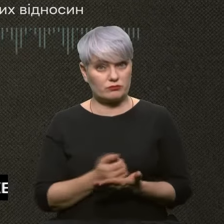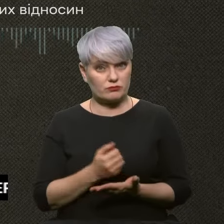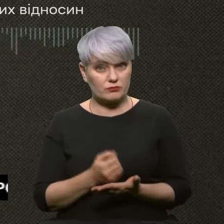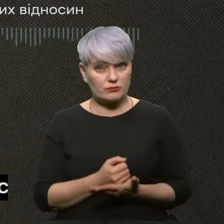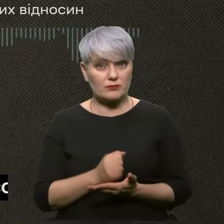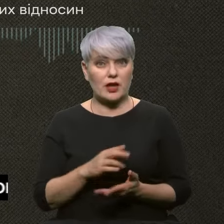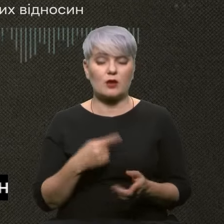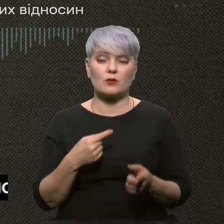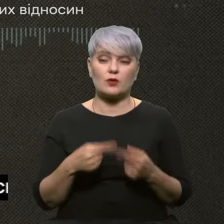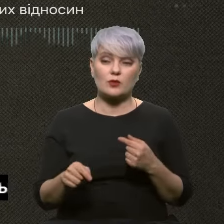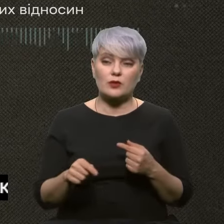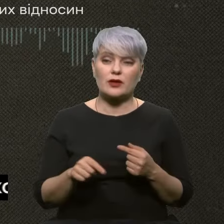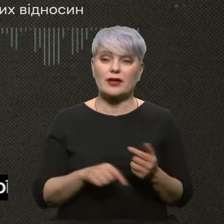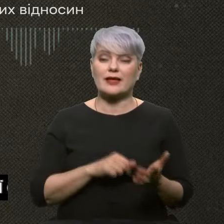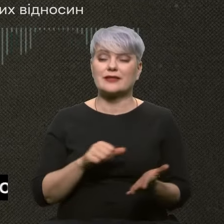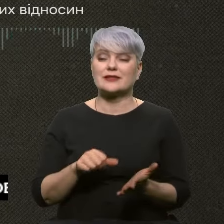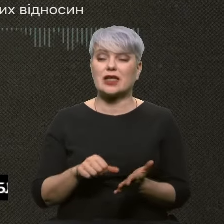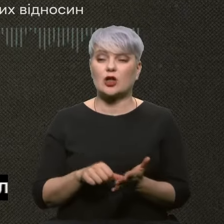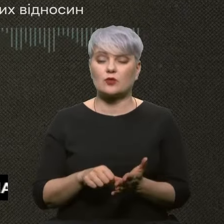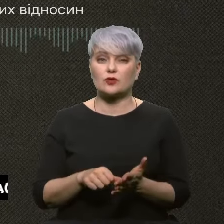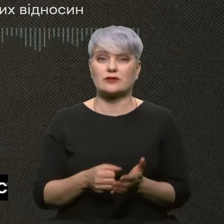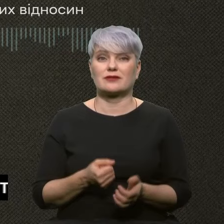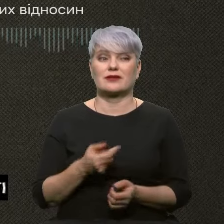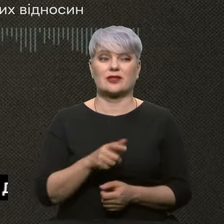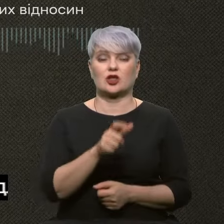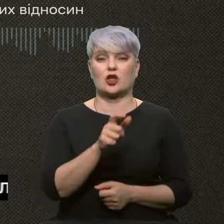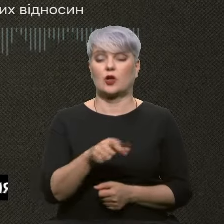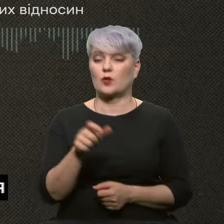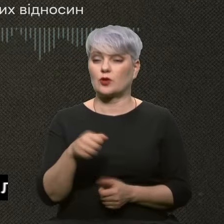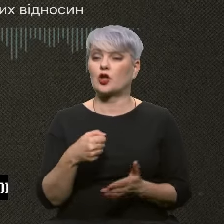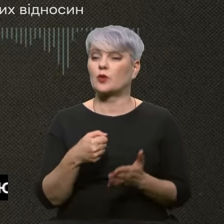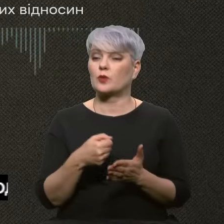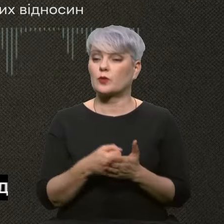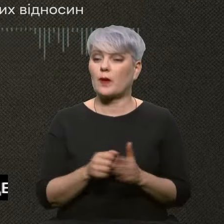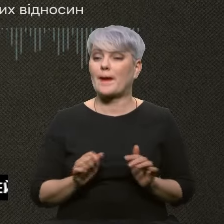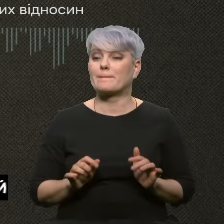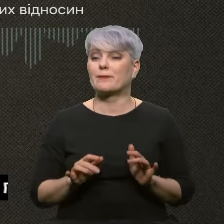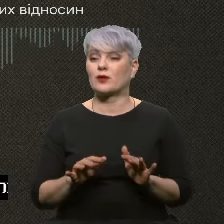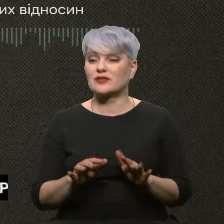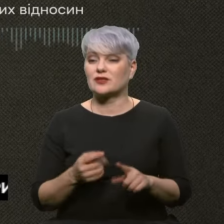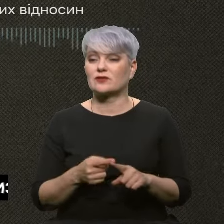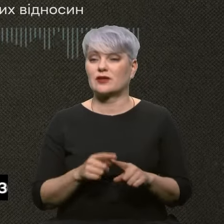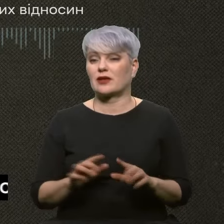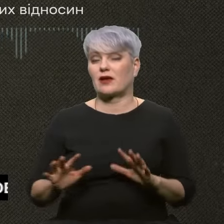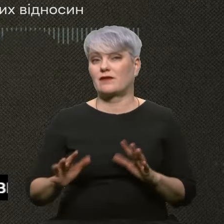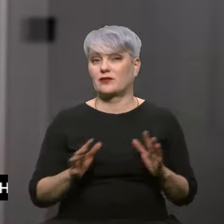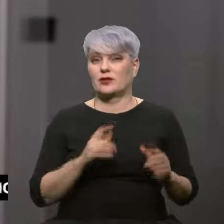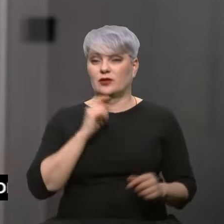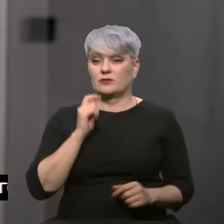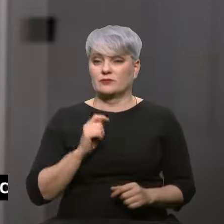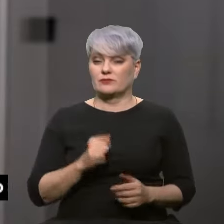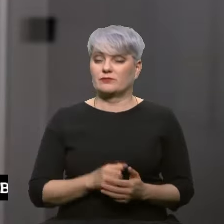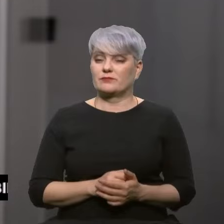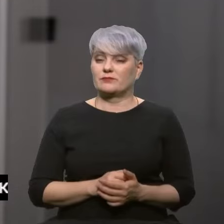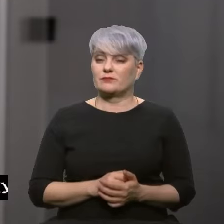залученість певної кількості людей для тих до тих процесів, котрі відбуваються в Україні. Це головна ідея.